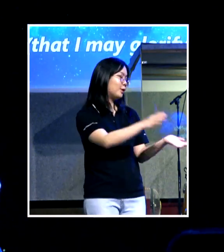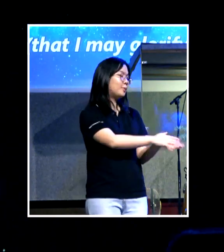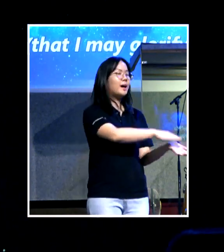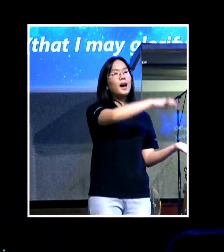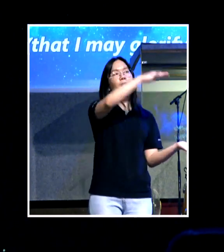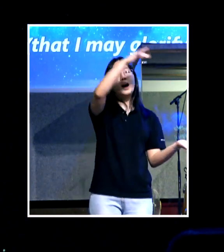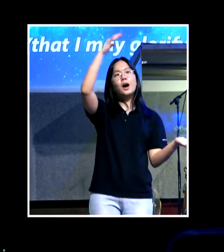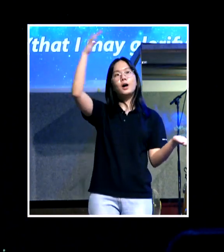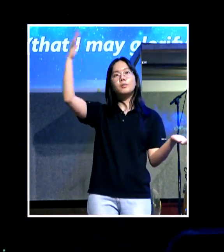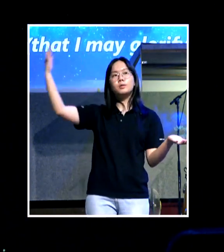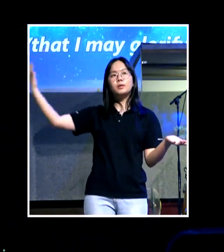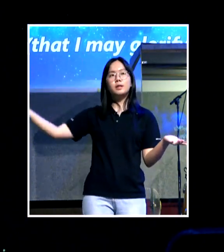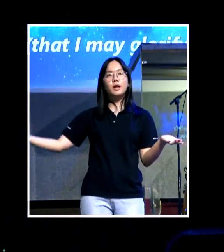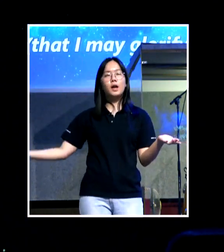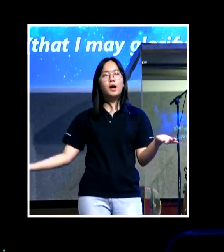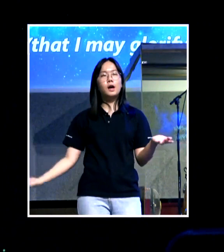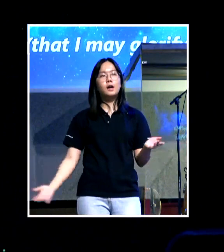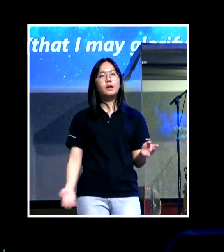untuk